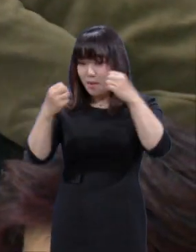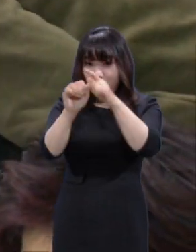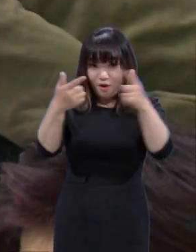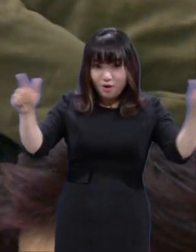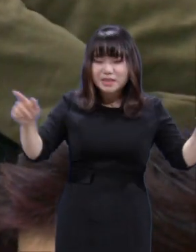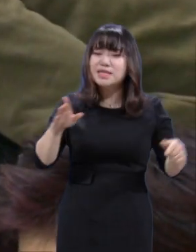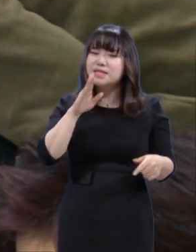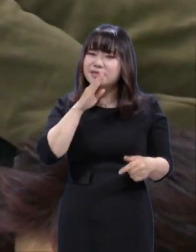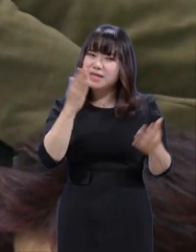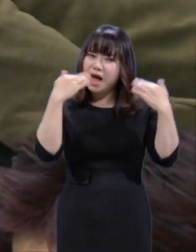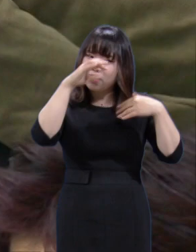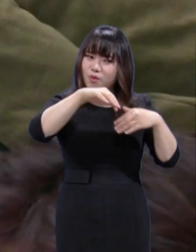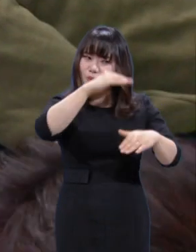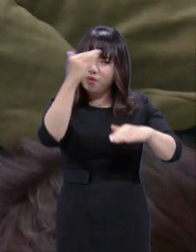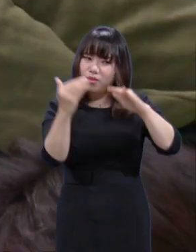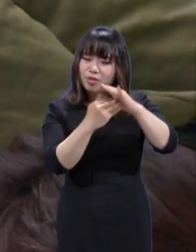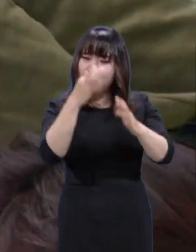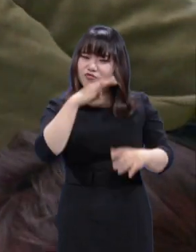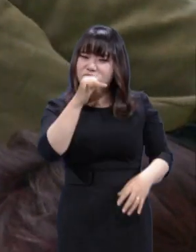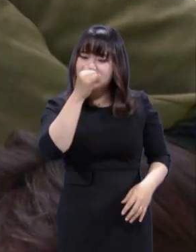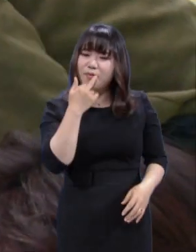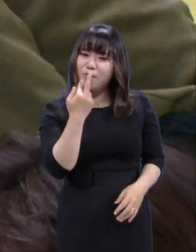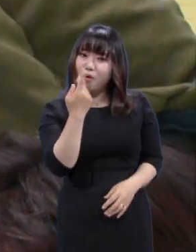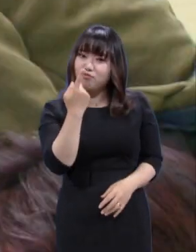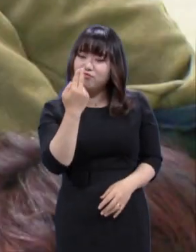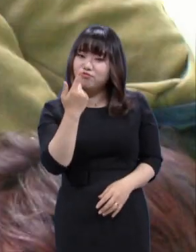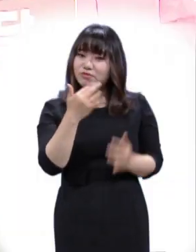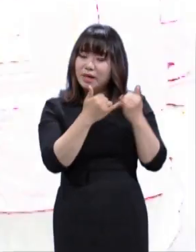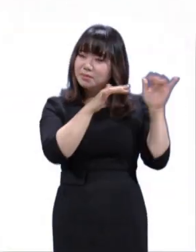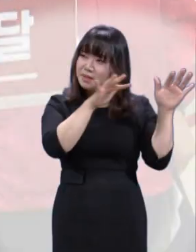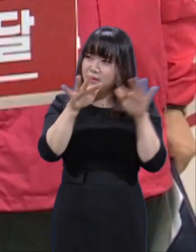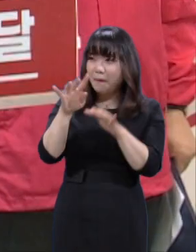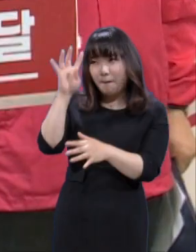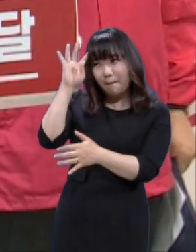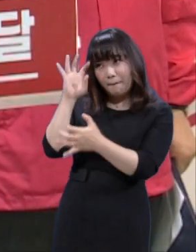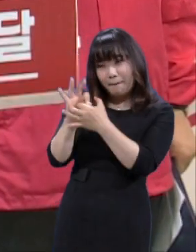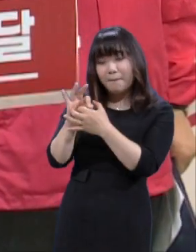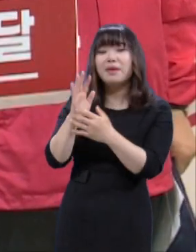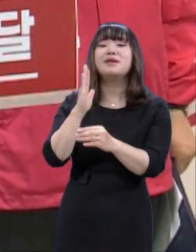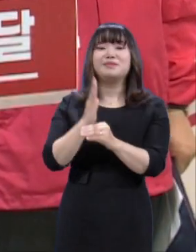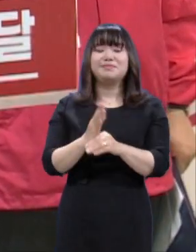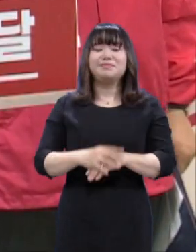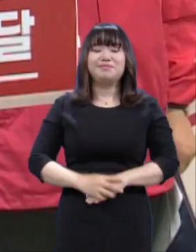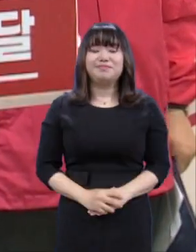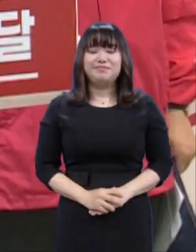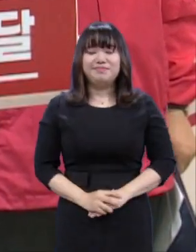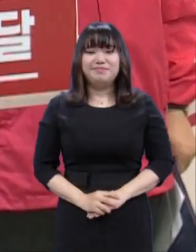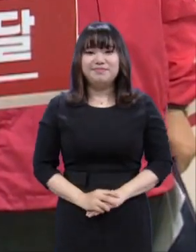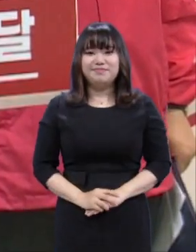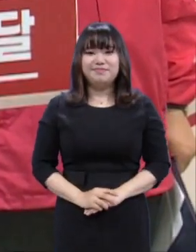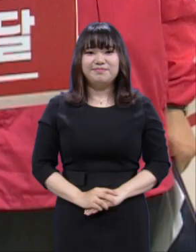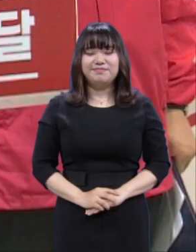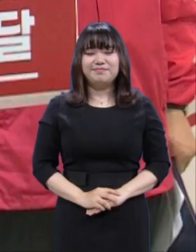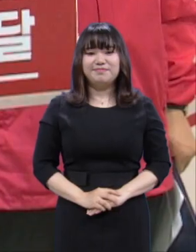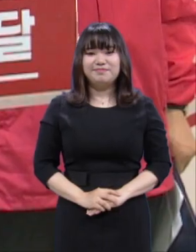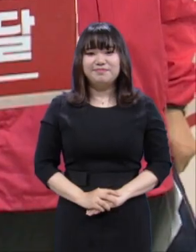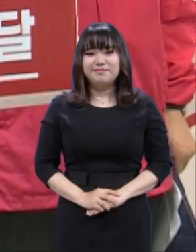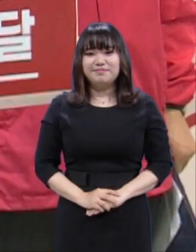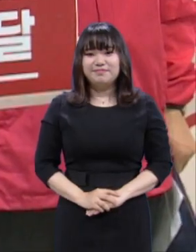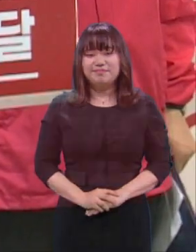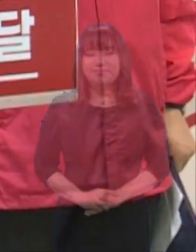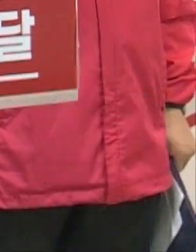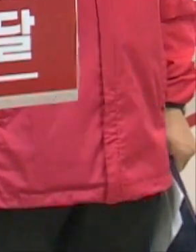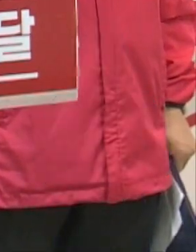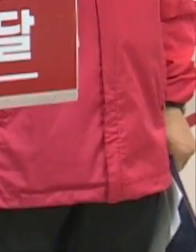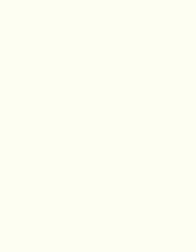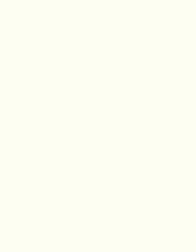학교 현장에서 얼마나 실현될 수 있을지 유권자들의 현명한 판단이 필요한 대목입니다. BTV 뉴스